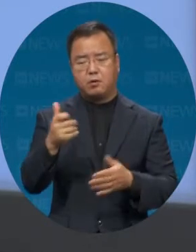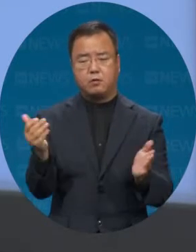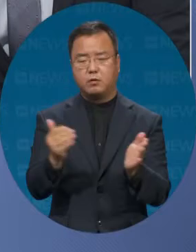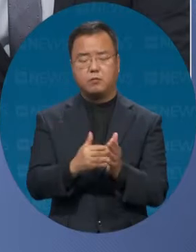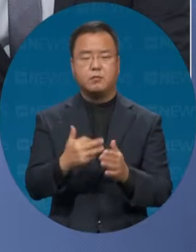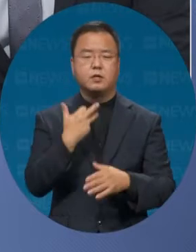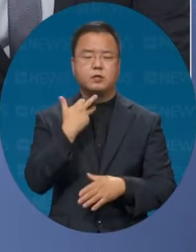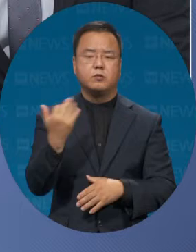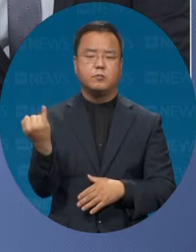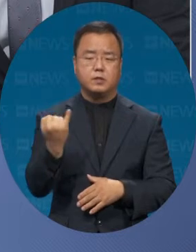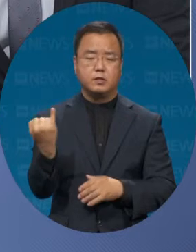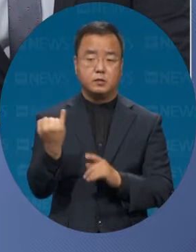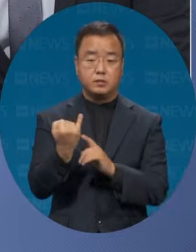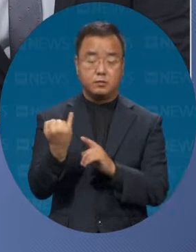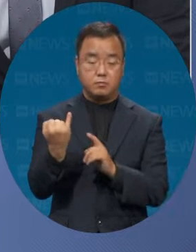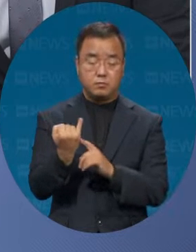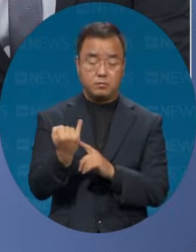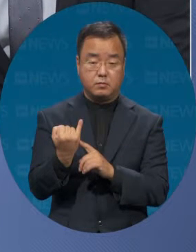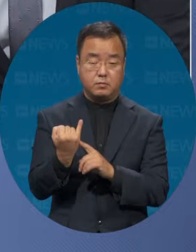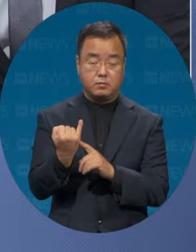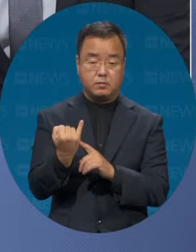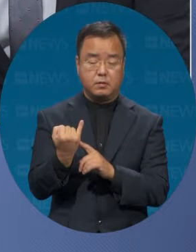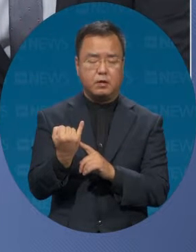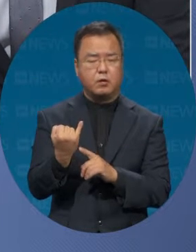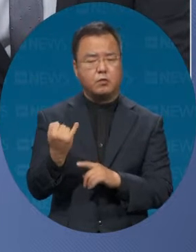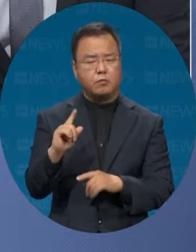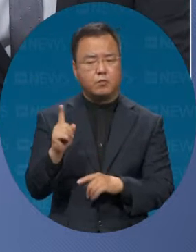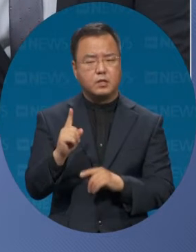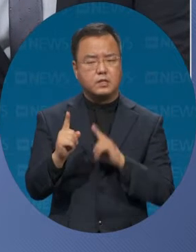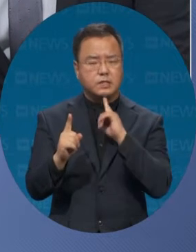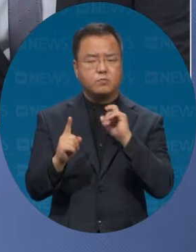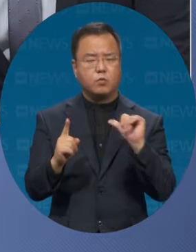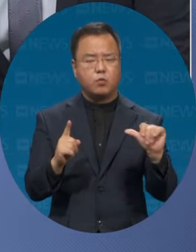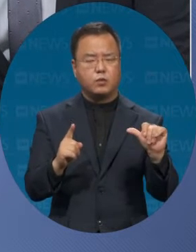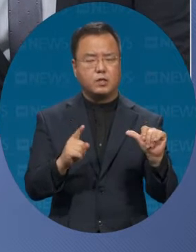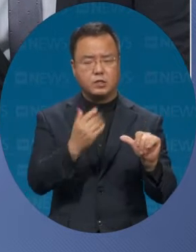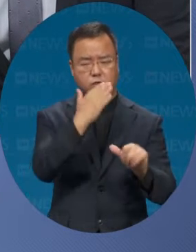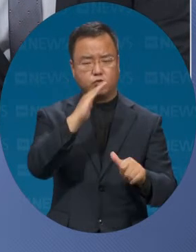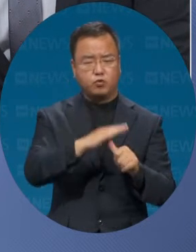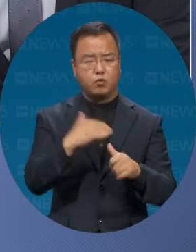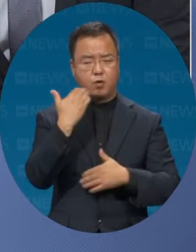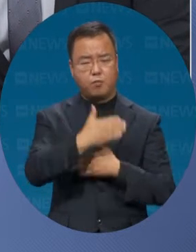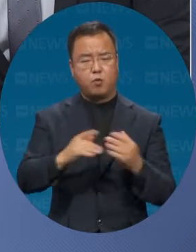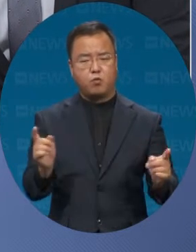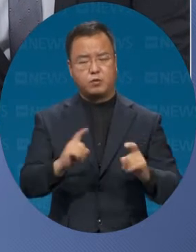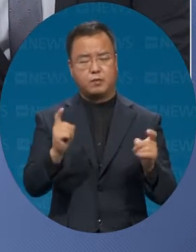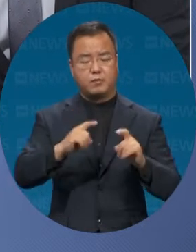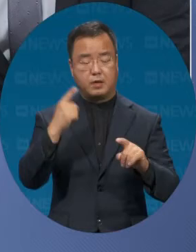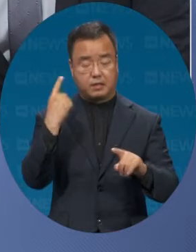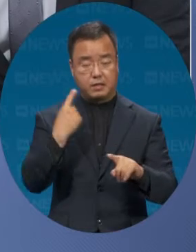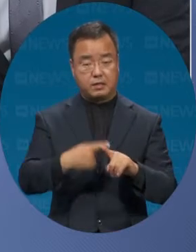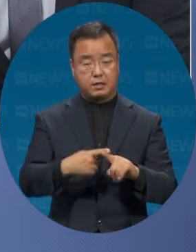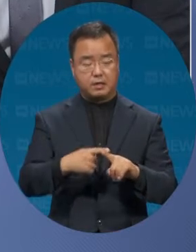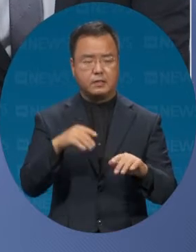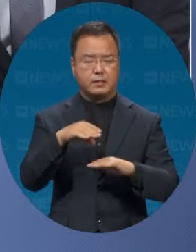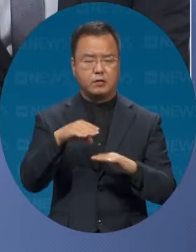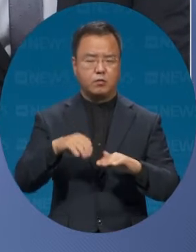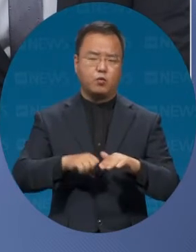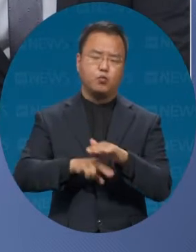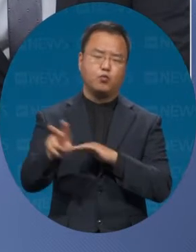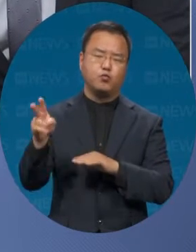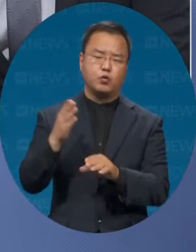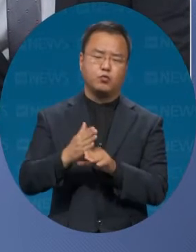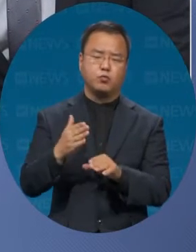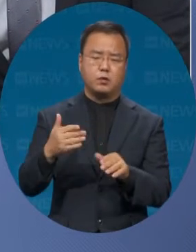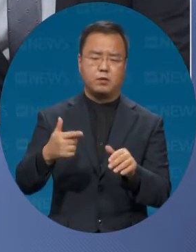여성만 웰라 로나 로드리게스는 15세 청소년과 몸싸움을 한 뒤 차를 타고 도주하던 중 총에 맞았습니다